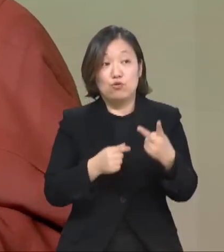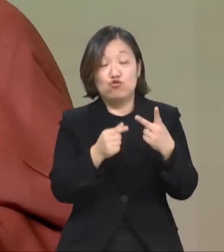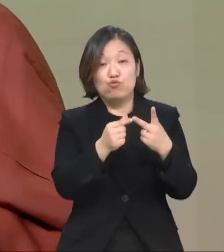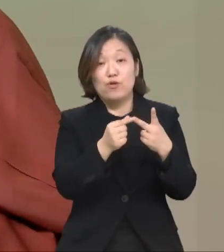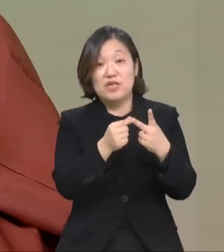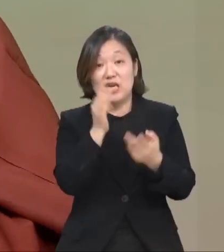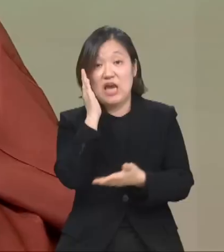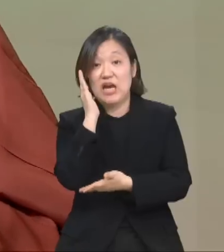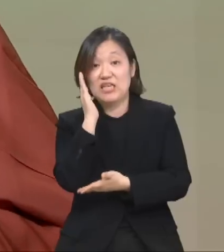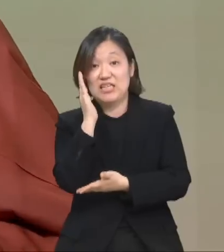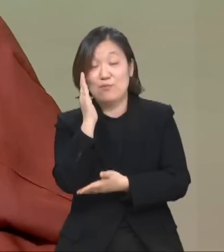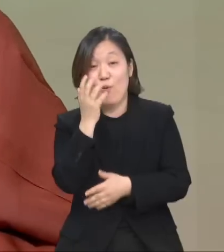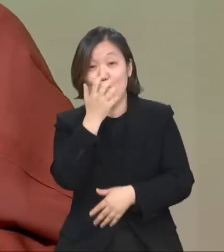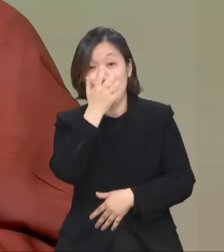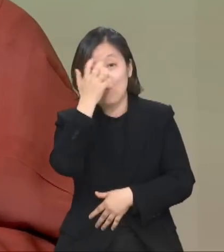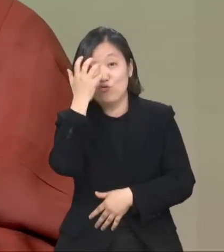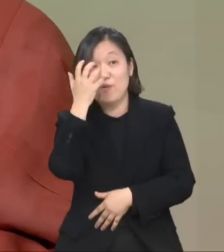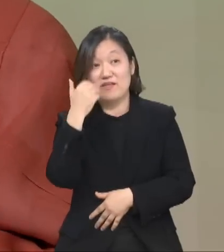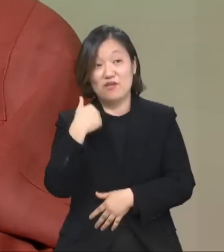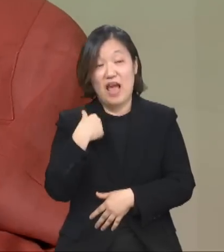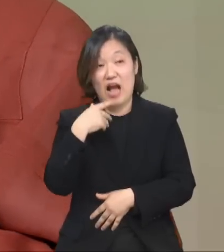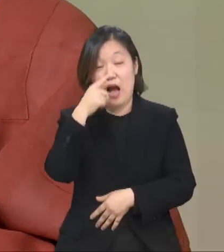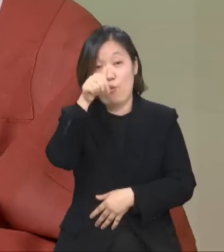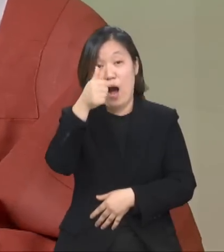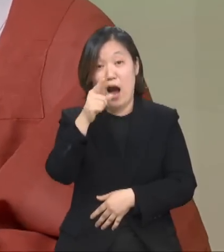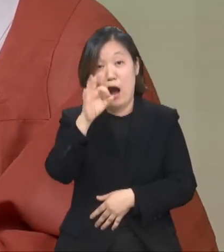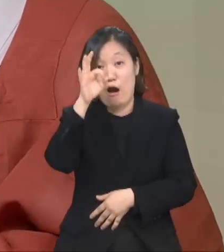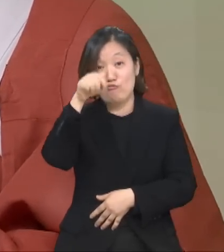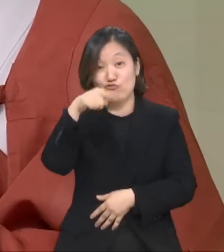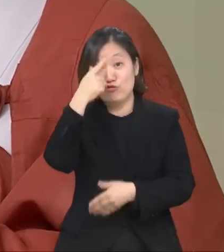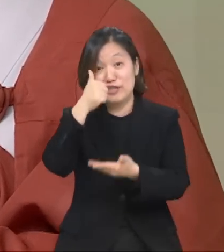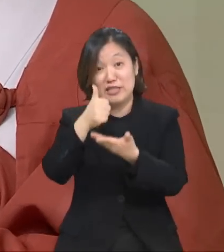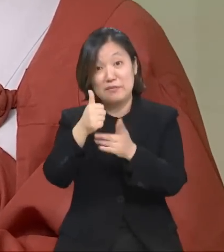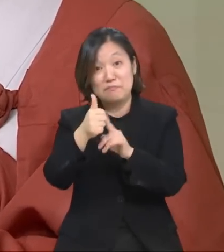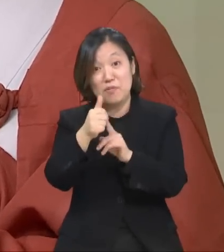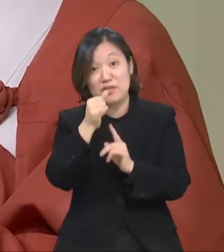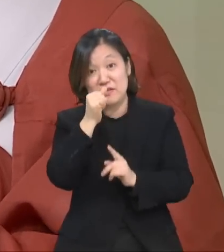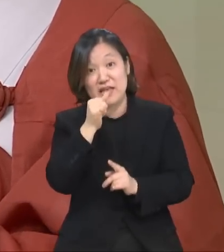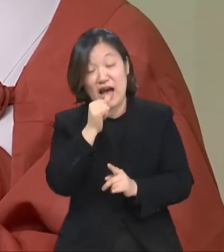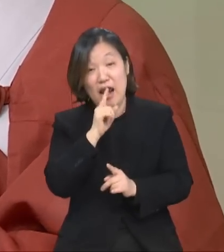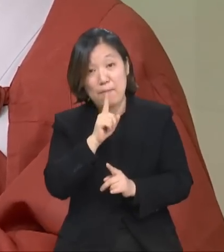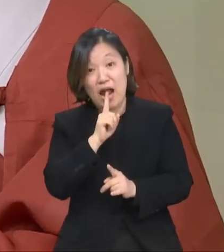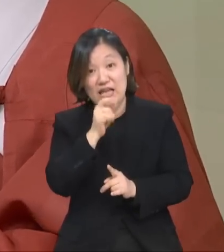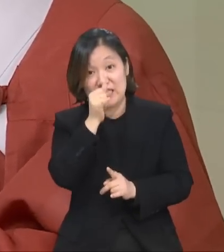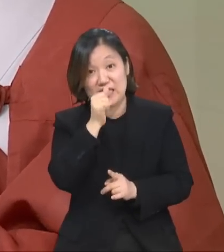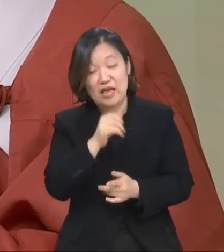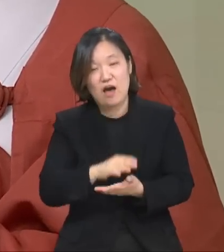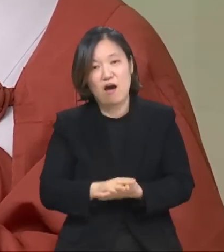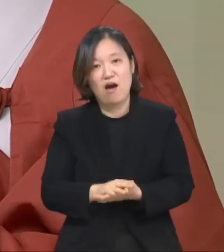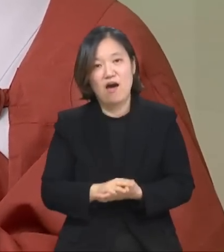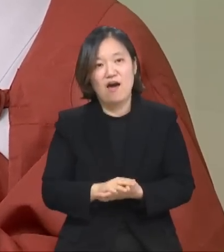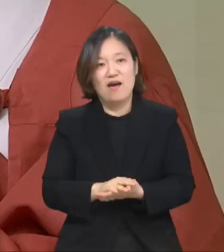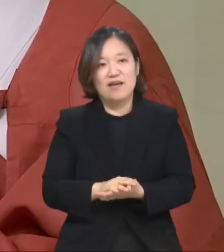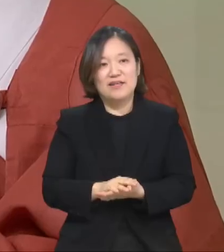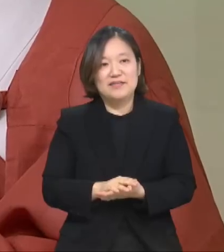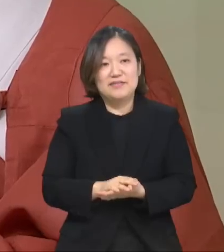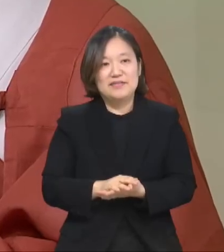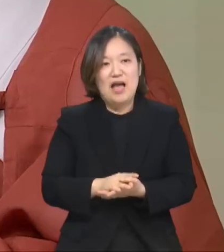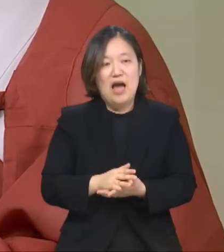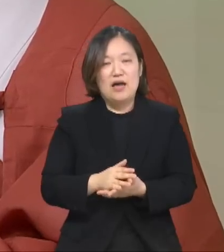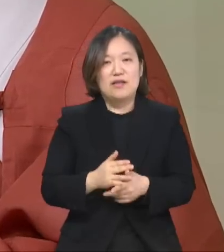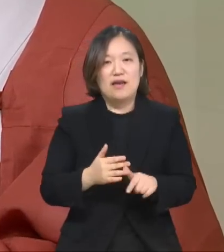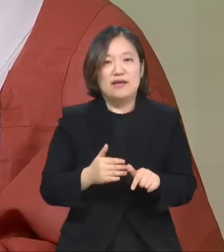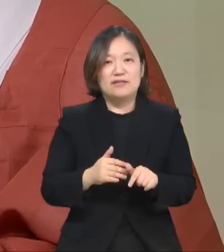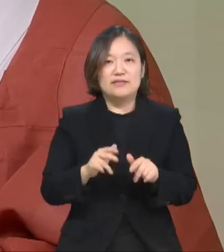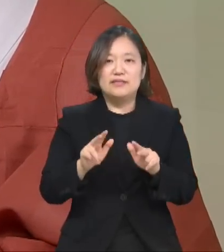제가 꿈에 나와 가지고 이렇게 도와줬다라는 내용이 나오지만 여러분 제가 일부러 이제 제 이야기라서 제 이야기를